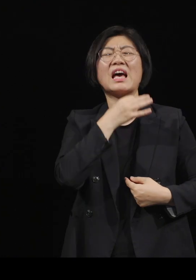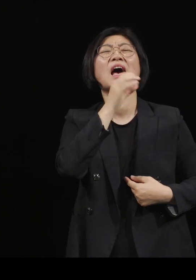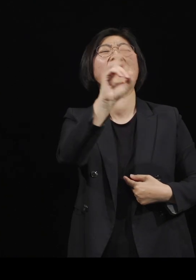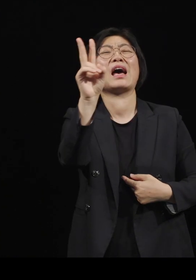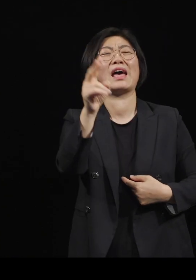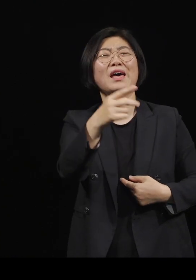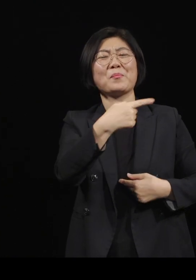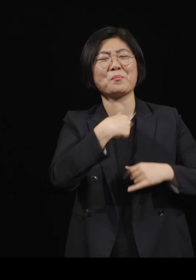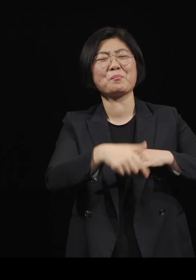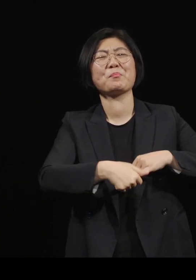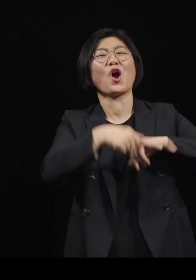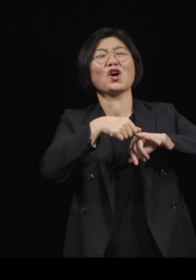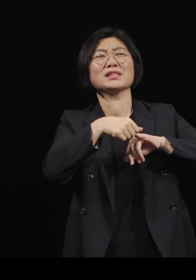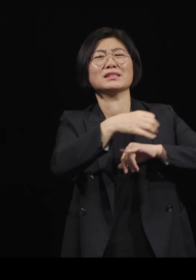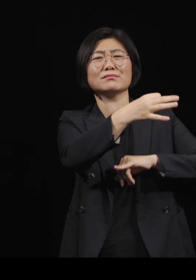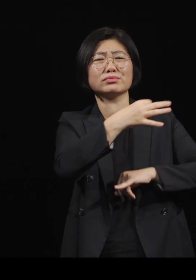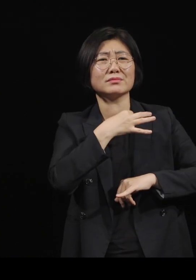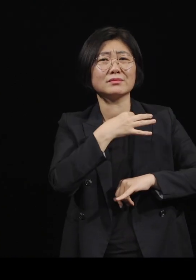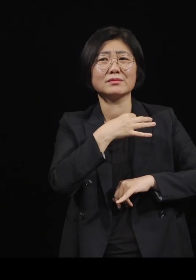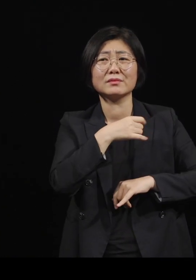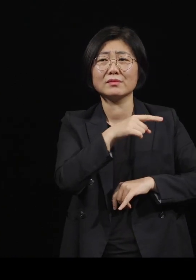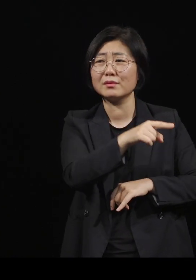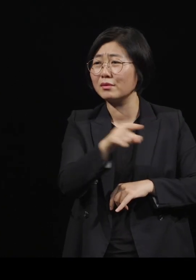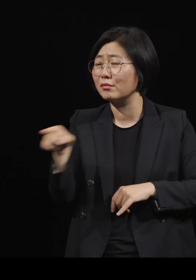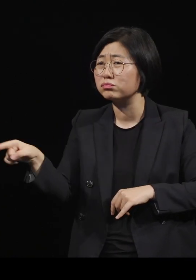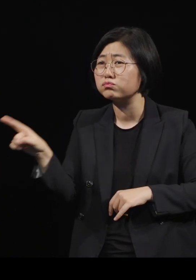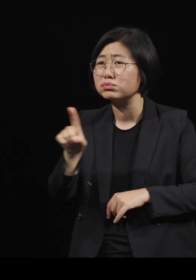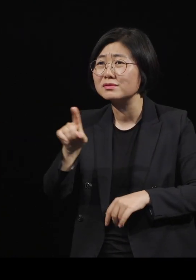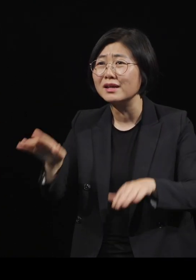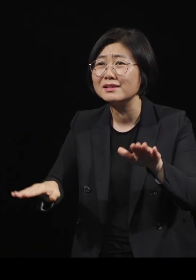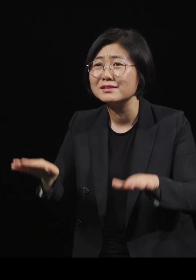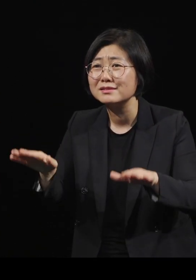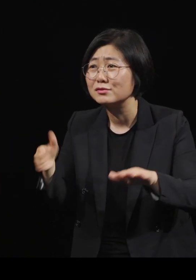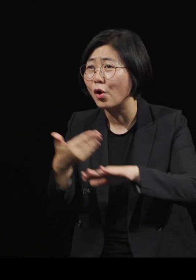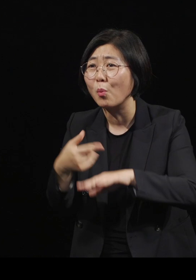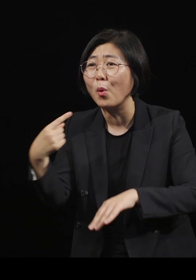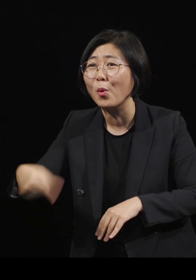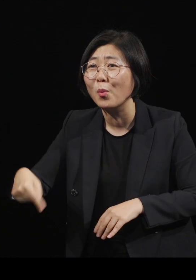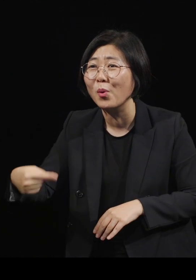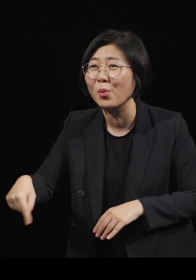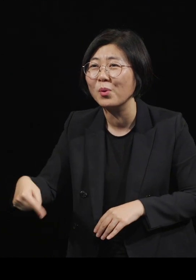병신아! 라고 나를 놀렸던 내 친구랑 뭐가 다르지?